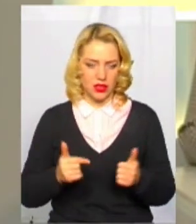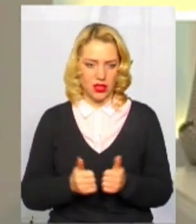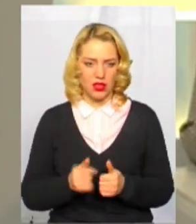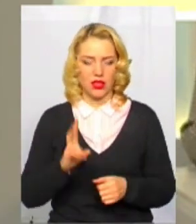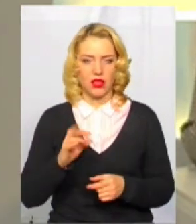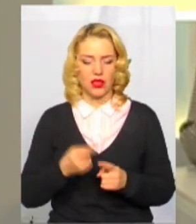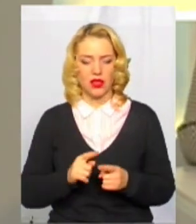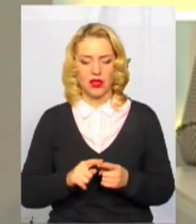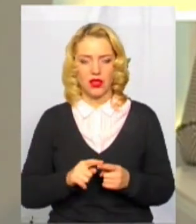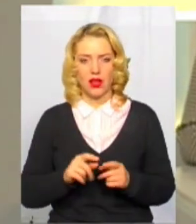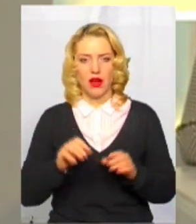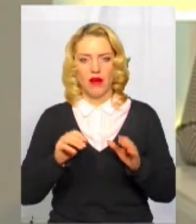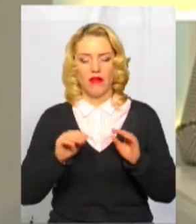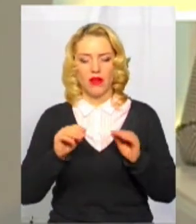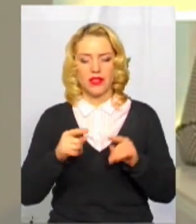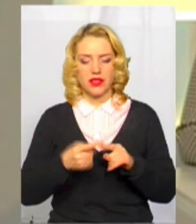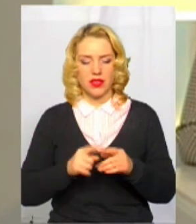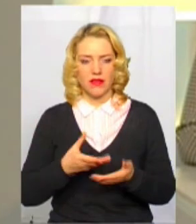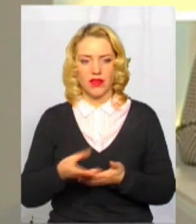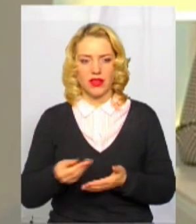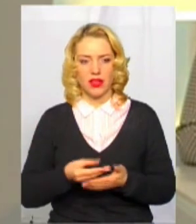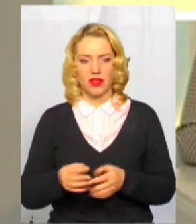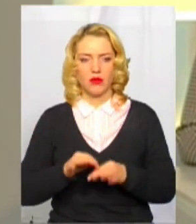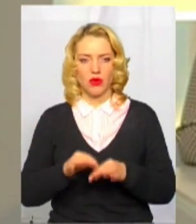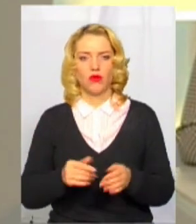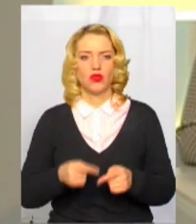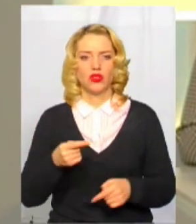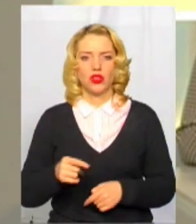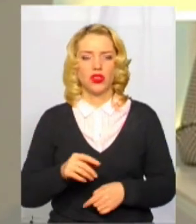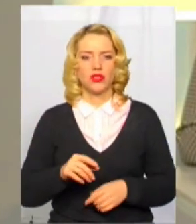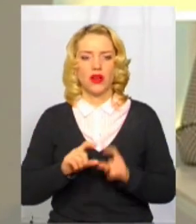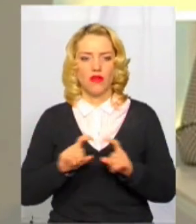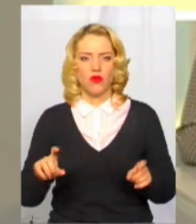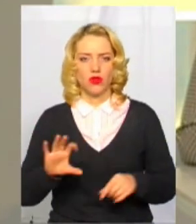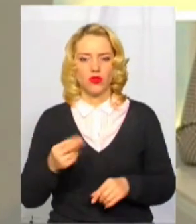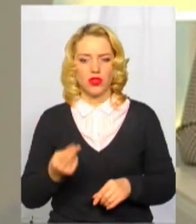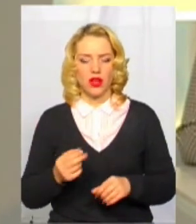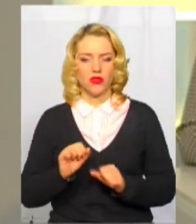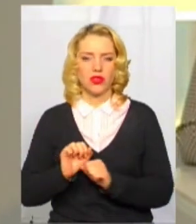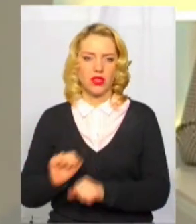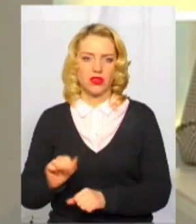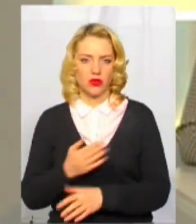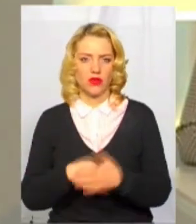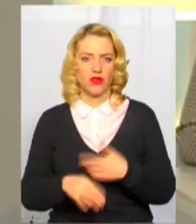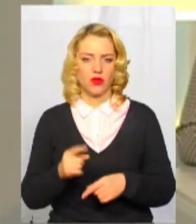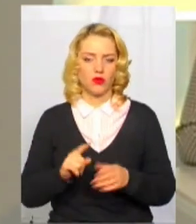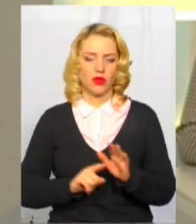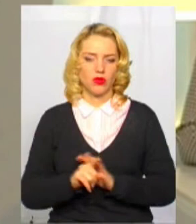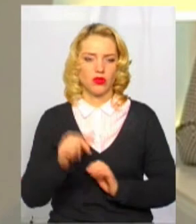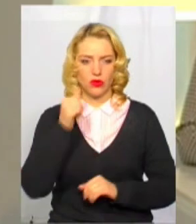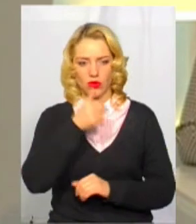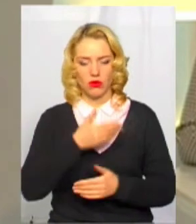в постанові виписано, що дані видатки проходять через фонд соціального захисту інвалідів. Тому на початку року